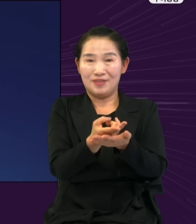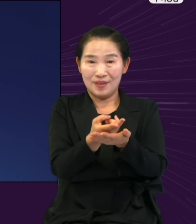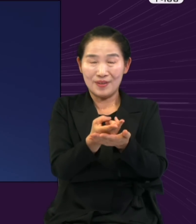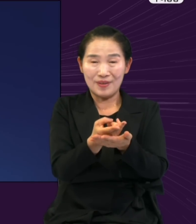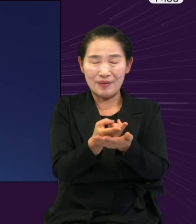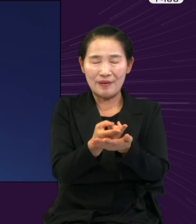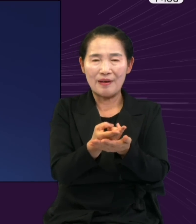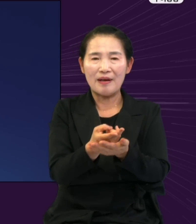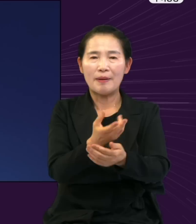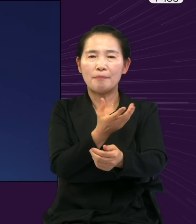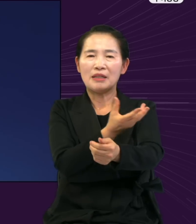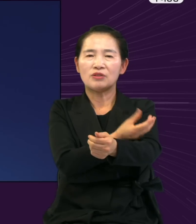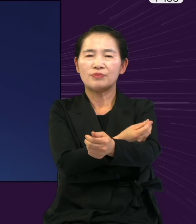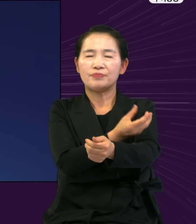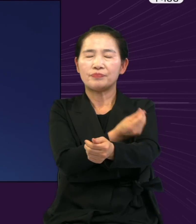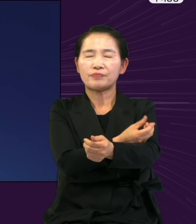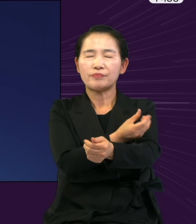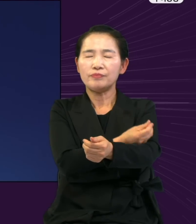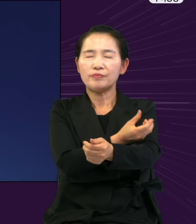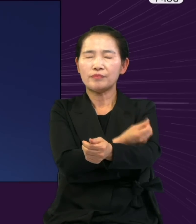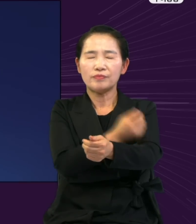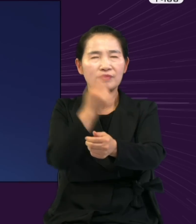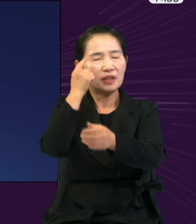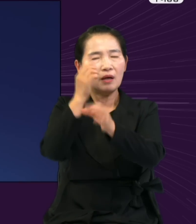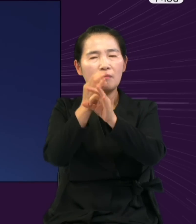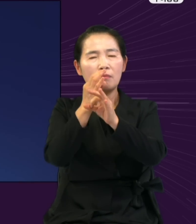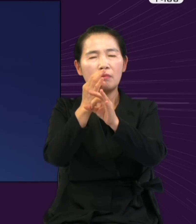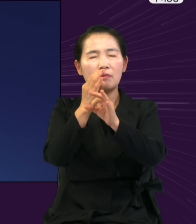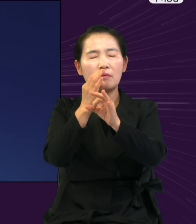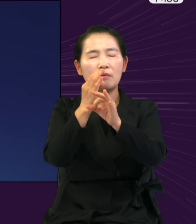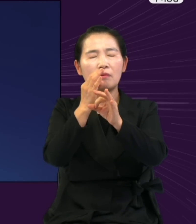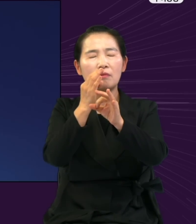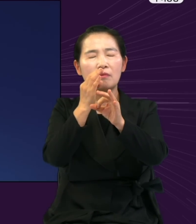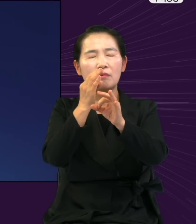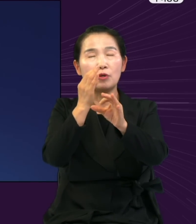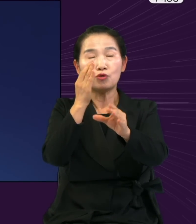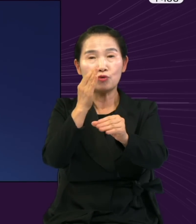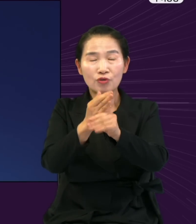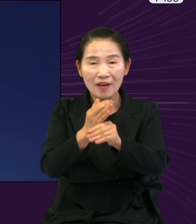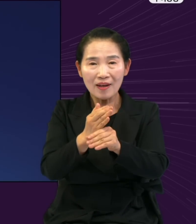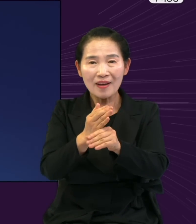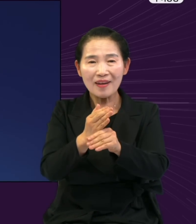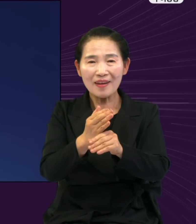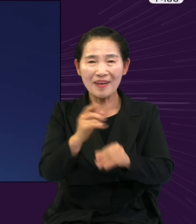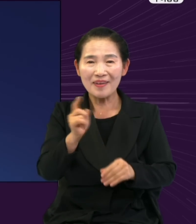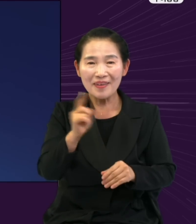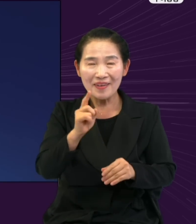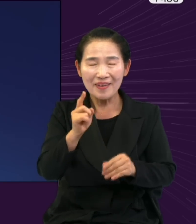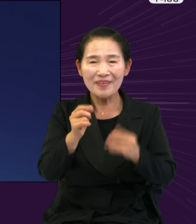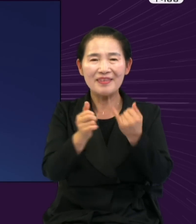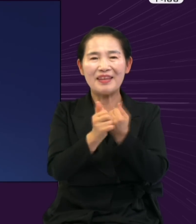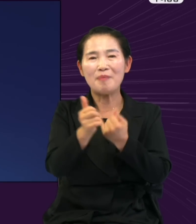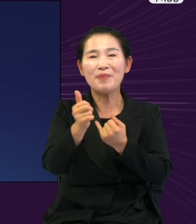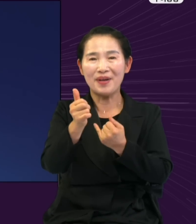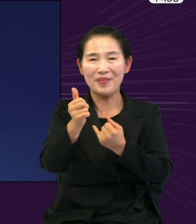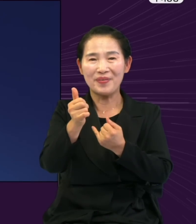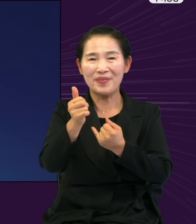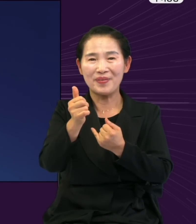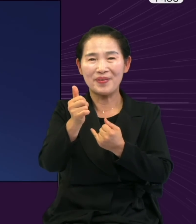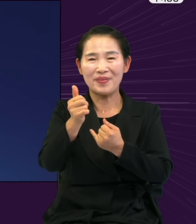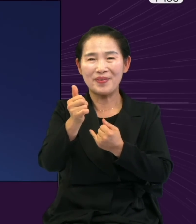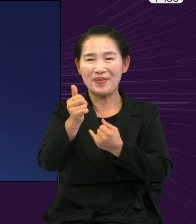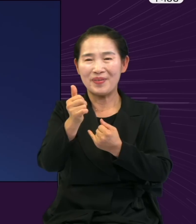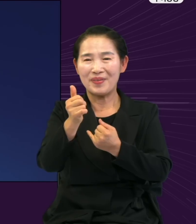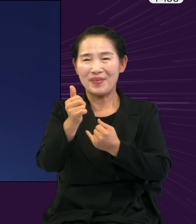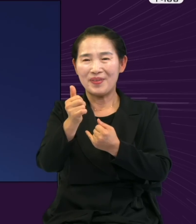돼서 제가 까무룩하게 정신을 잃어가는 그 틈에 저 발치에서 제 신랑은 독특한 모션이 있거든요. 이렇게 손을 이렇게 모으고